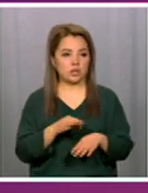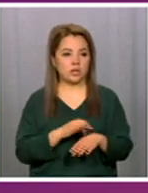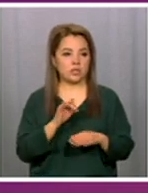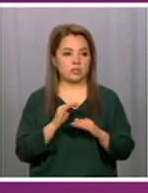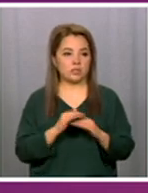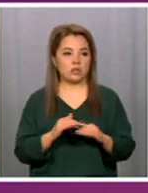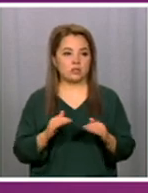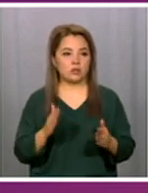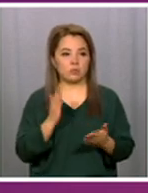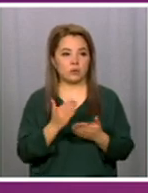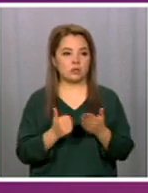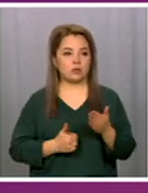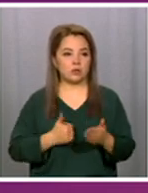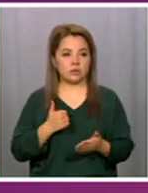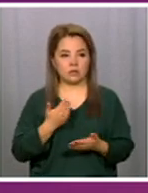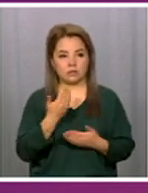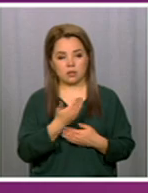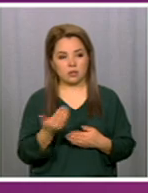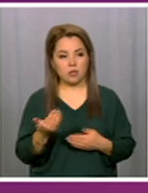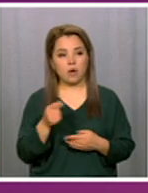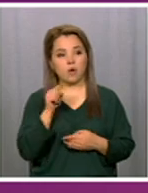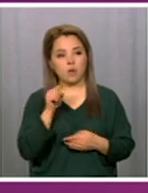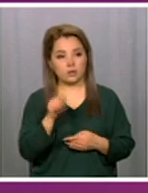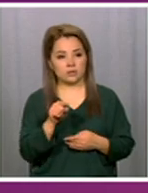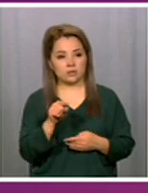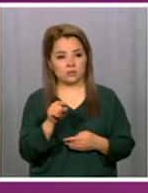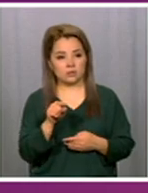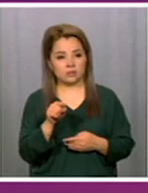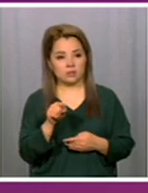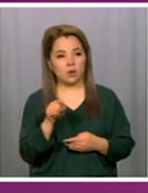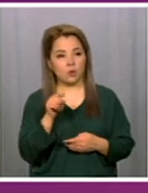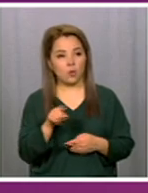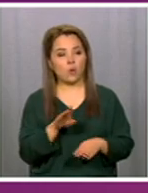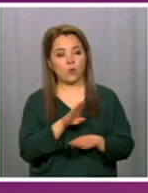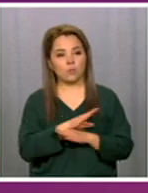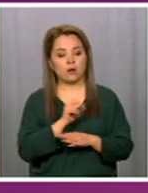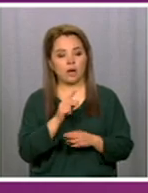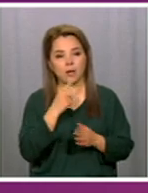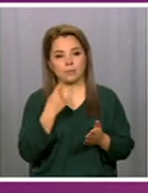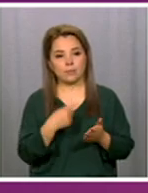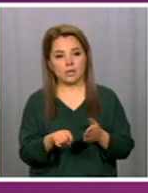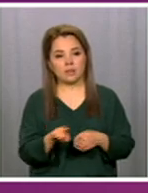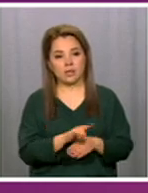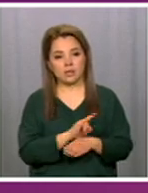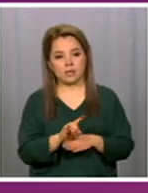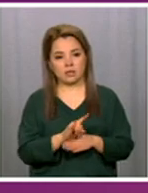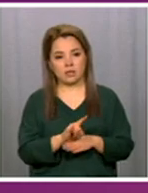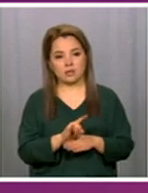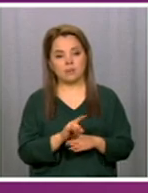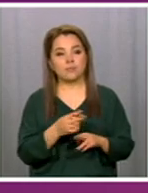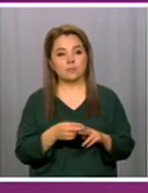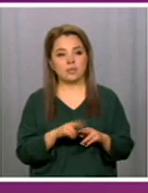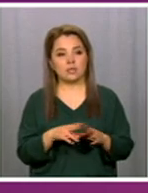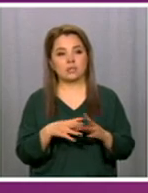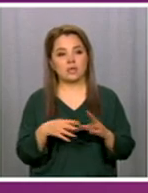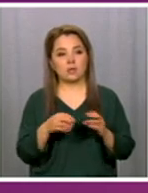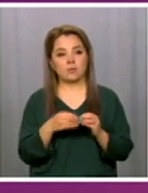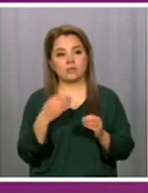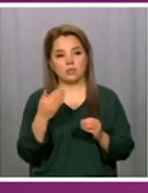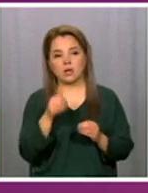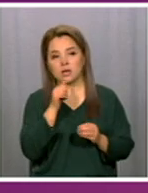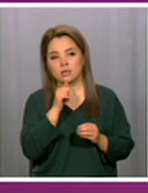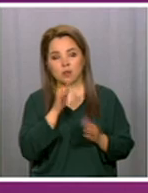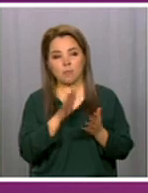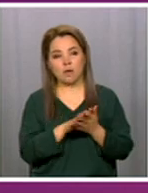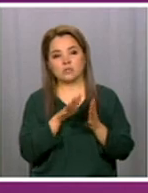гордиться ими. А он умрет как предатель. И его семья испытает